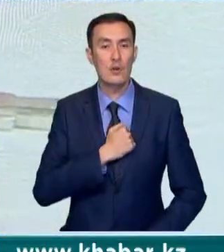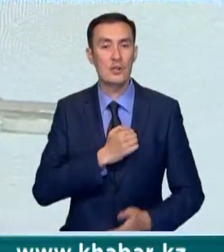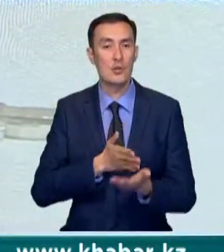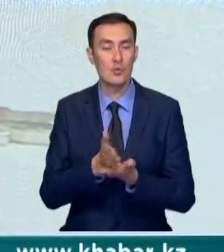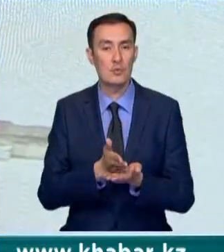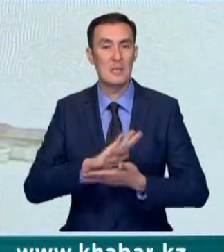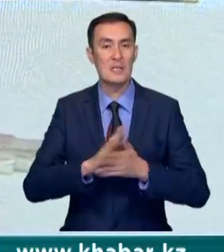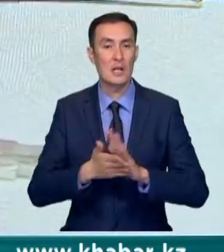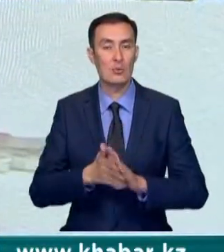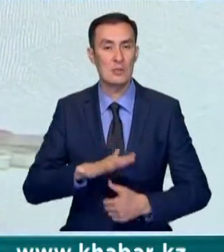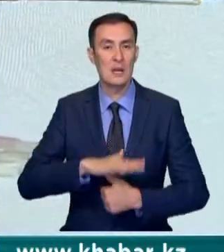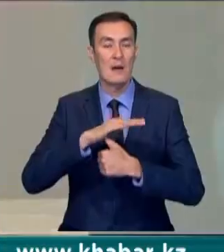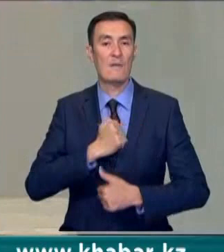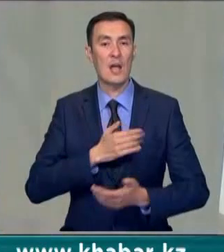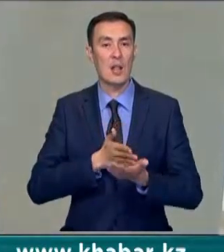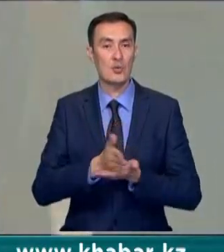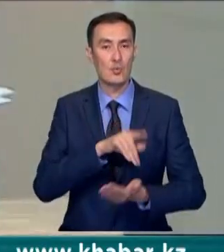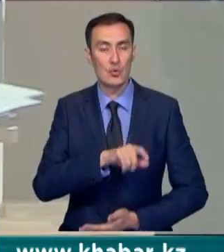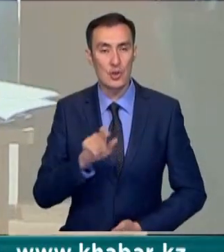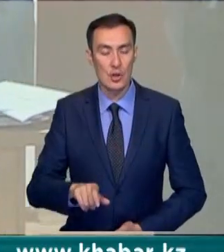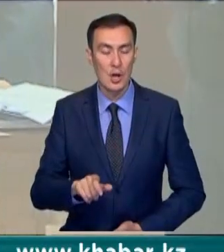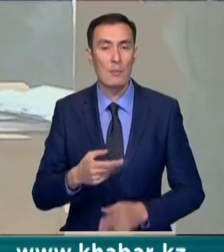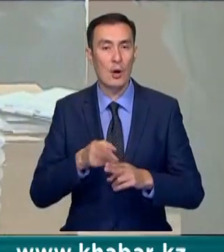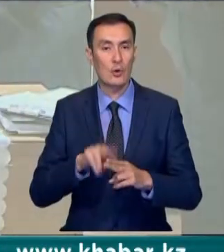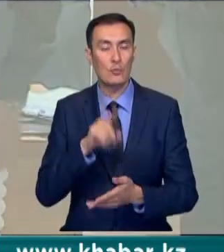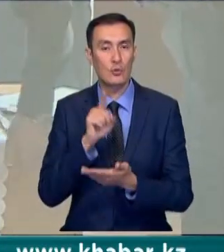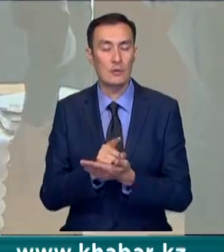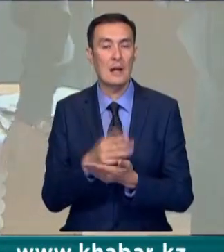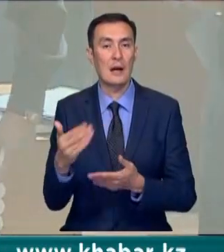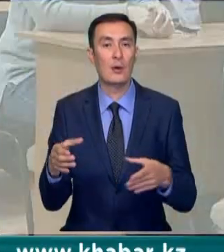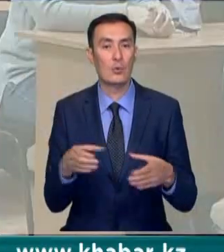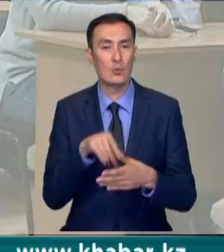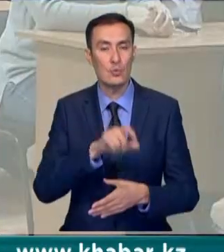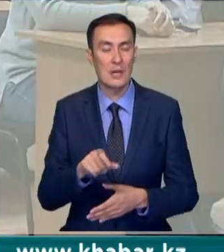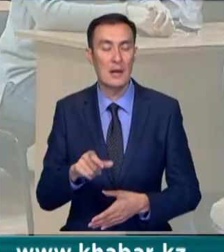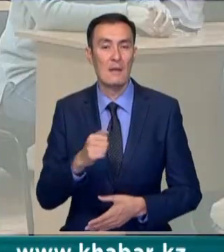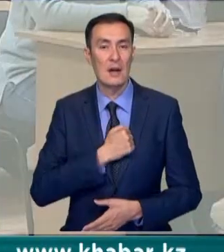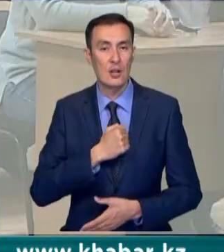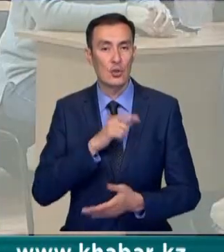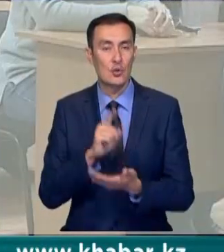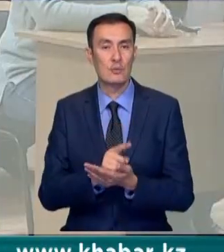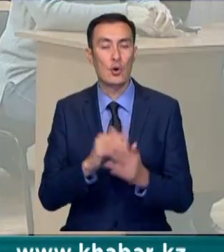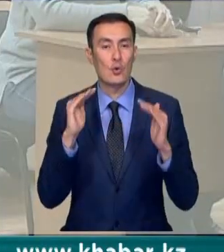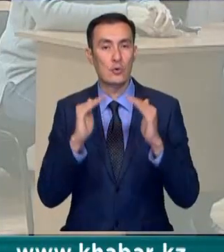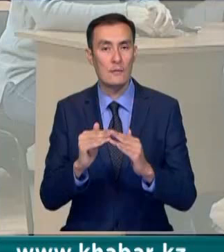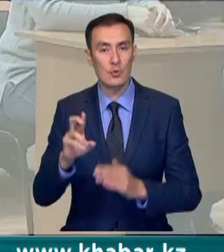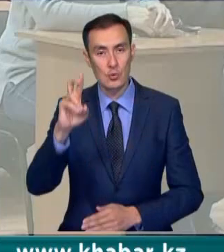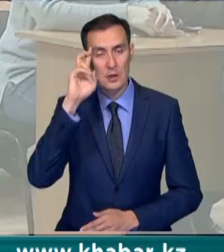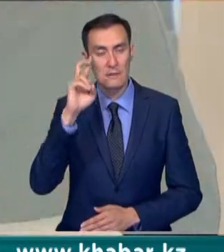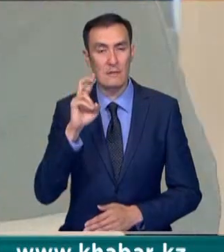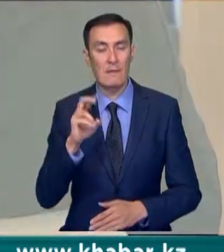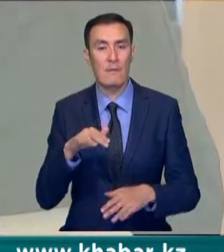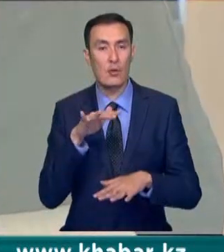воинской службе и статусе военнослужащих, согласно которому для данной категории сотрудников предусмотрено жилье из